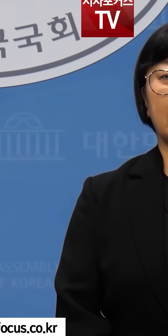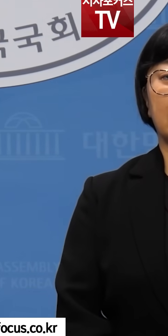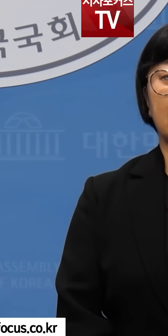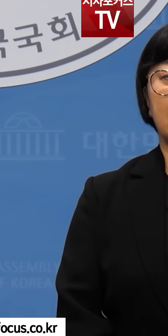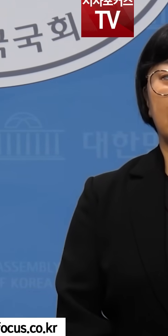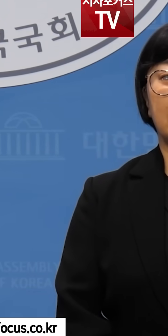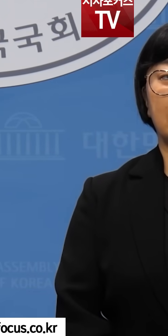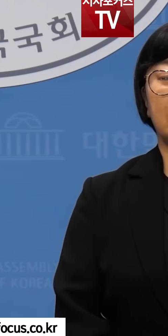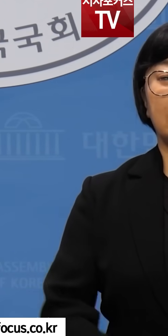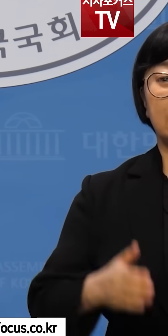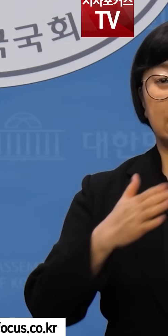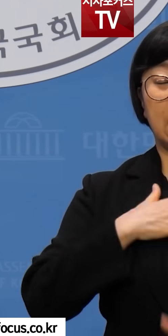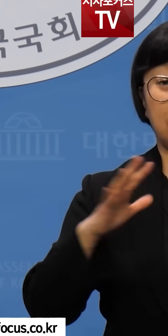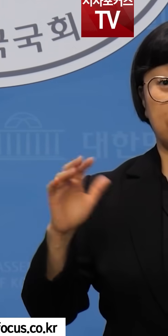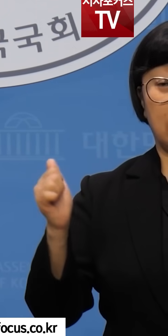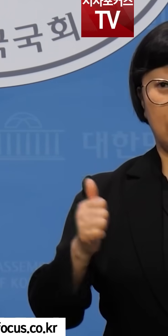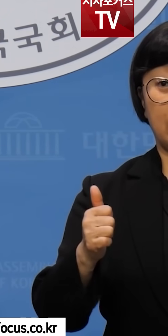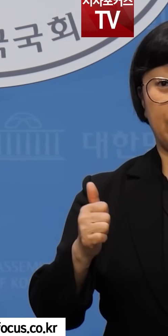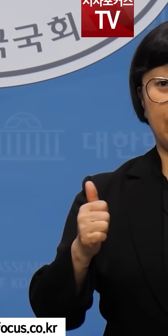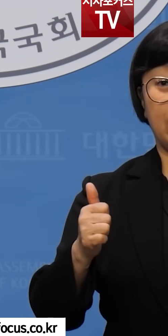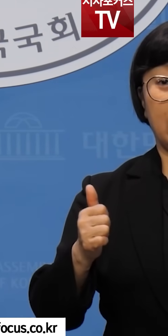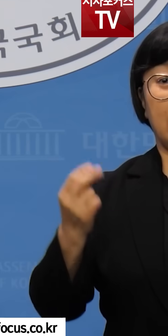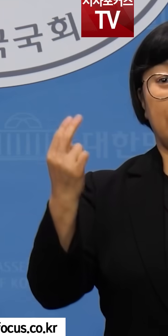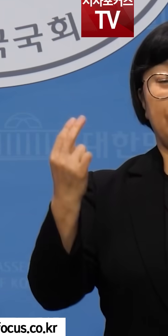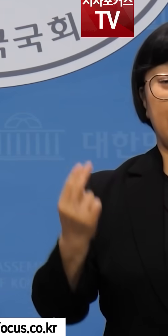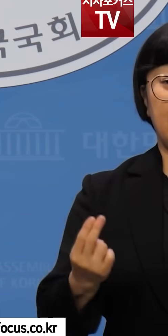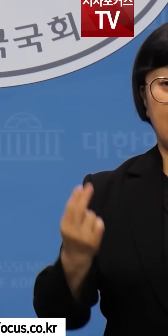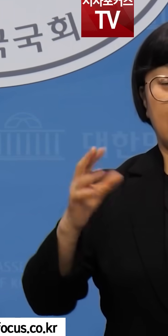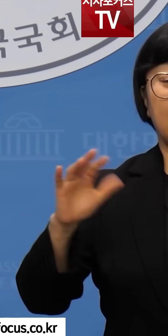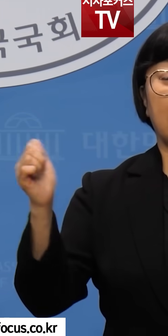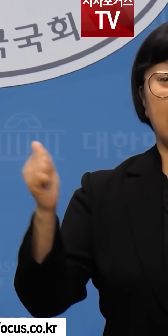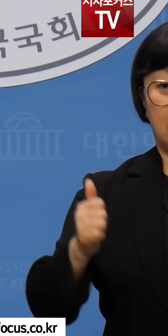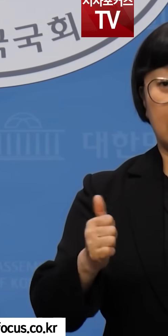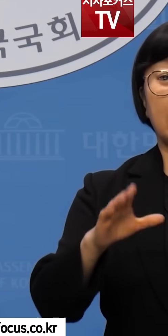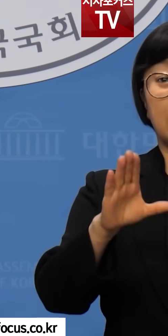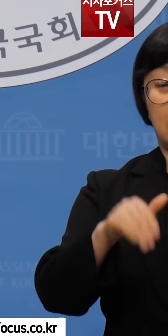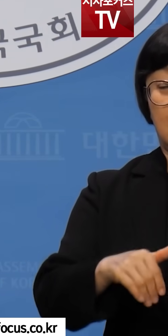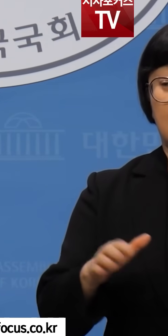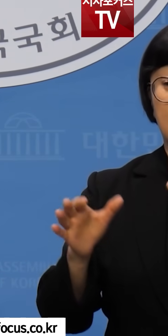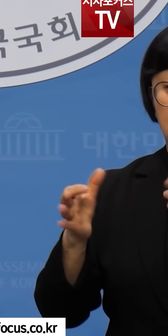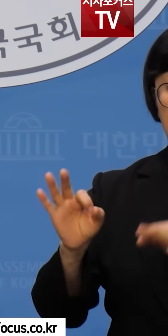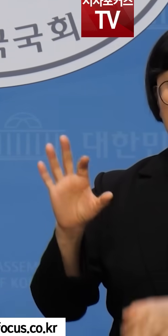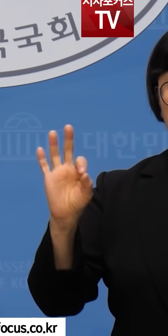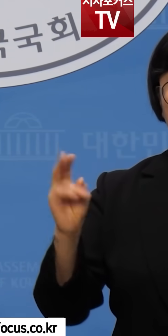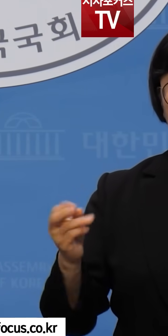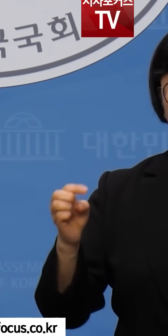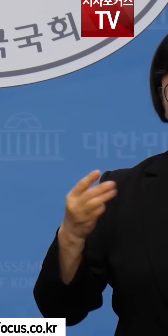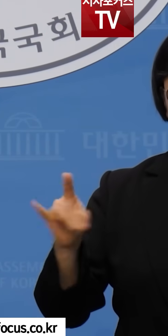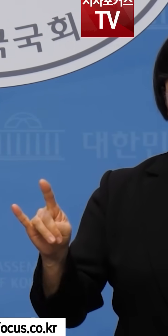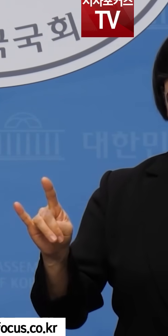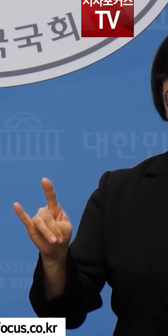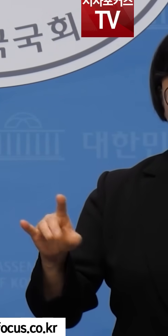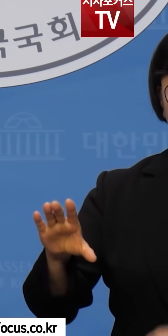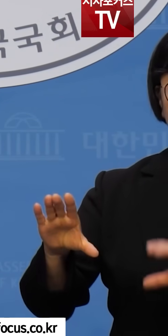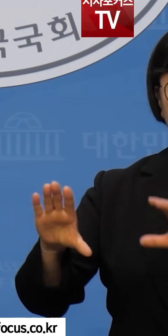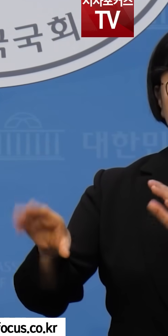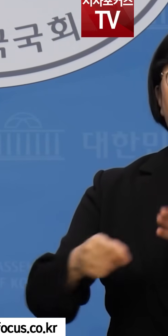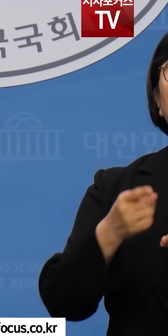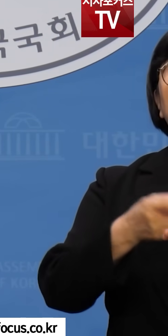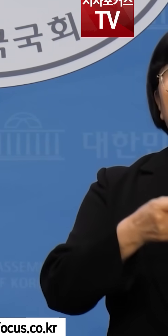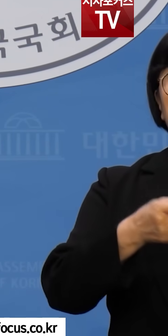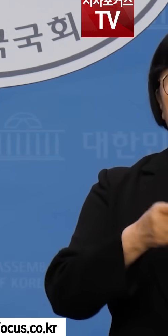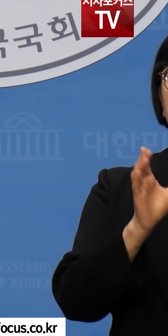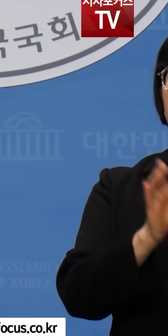공교롭게도 제가 국회의원, 비례의원 지낼 때 김용태 의원께서 사무총장을 하실